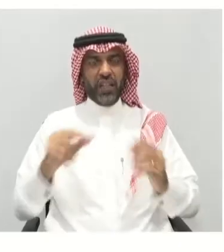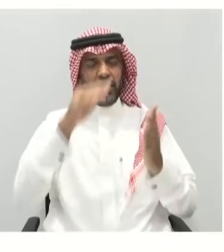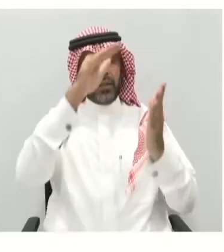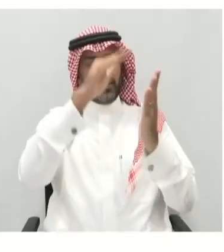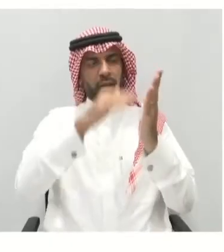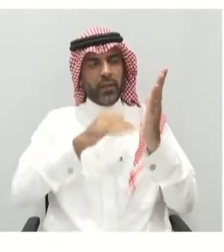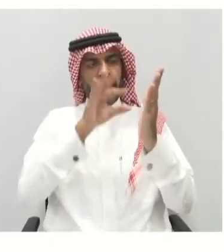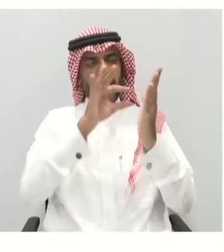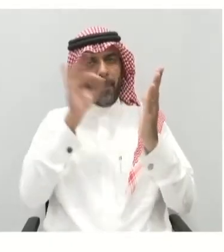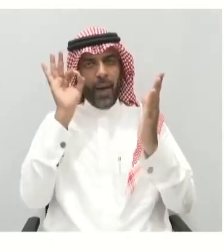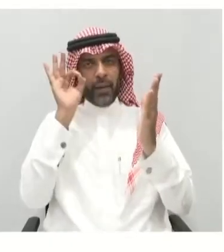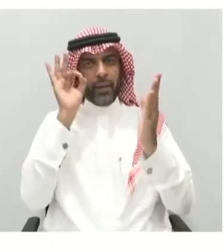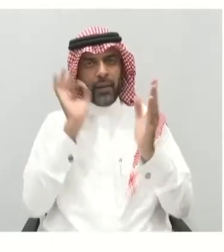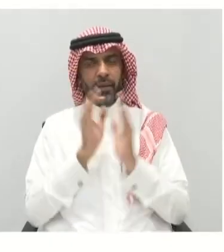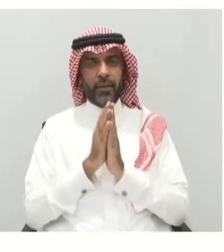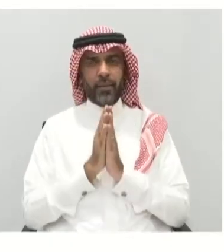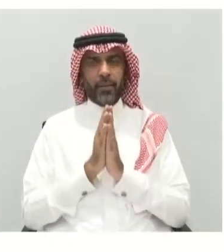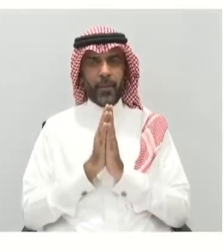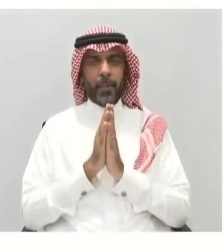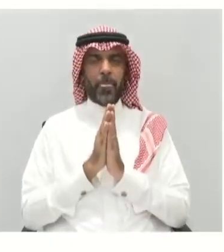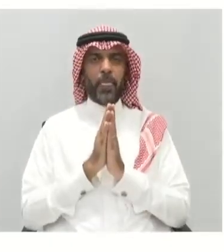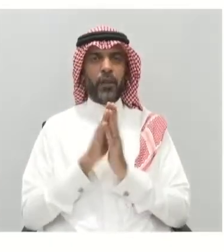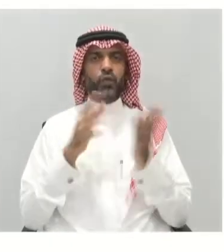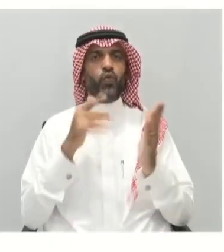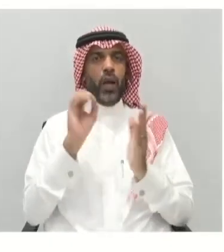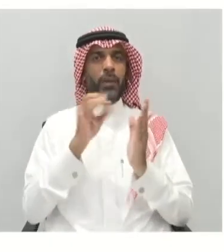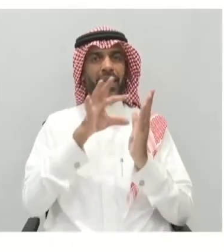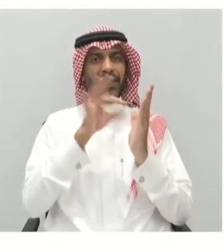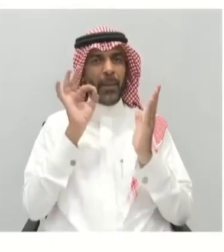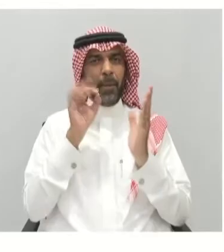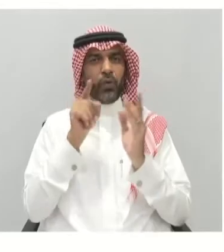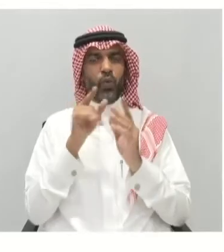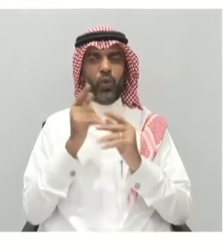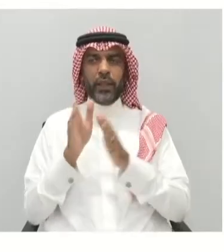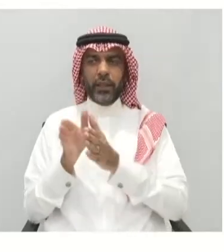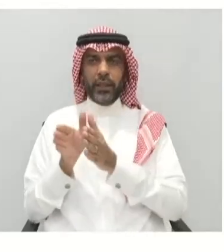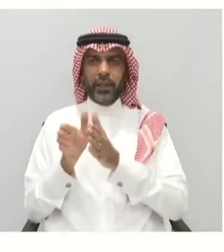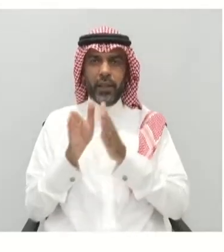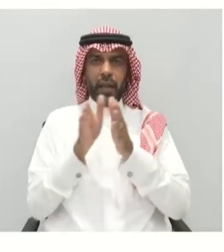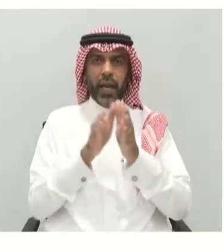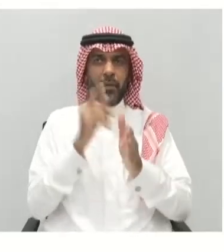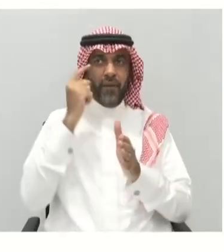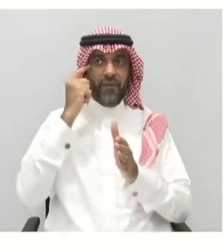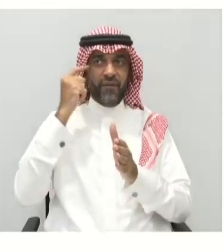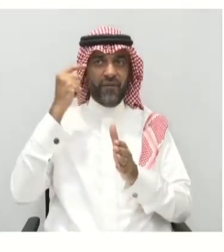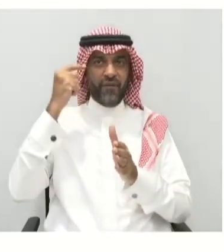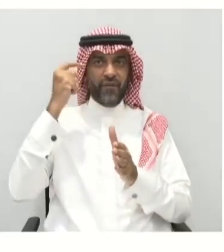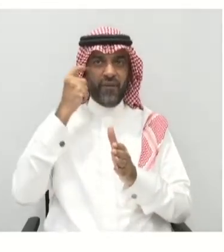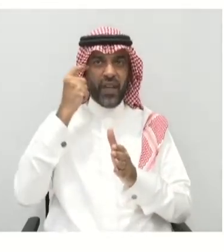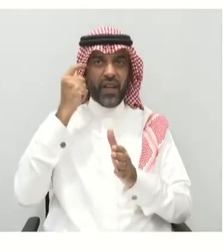الاستنباط في الدرس السابق وقلنا ان الاستنباط هو انتقال من فكره عامه الى استنتاج